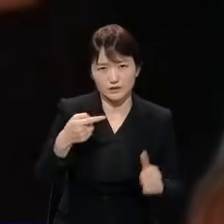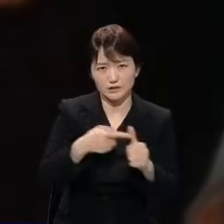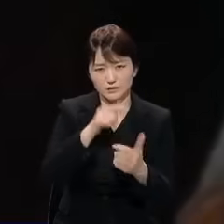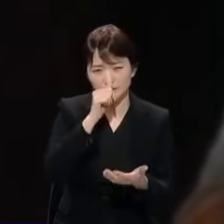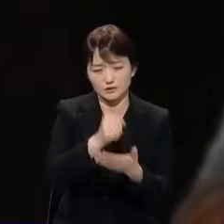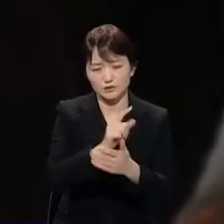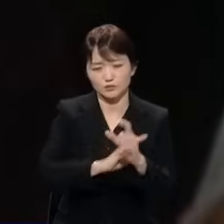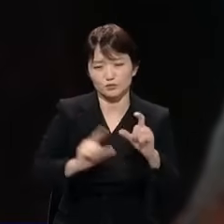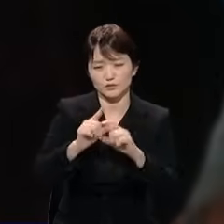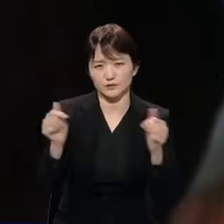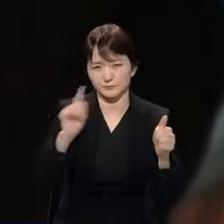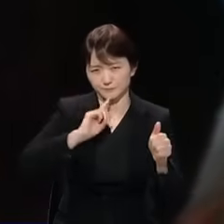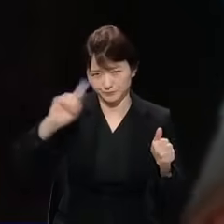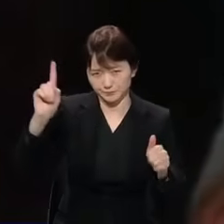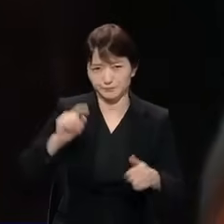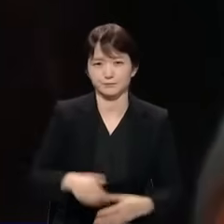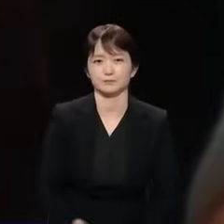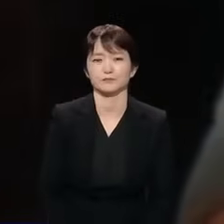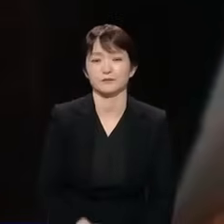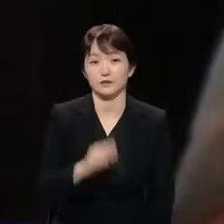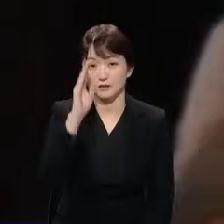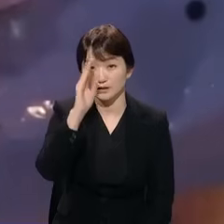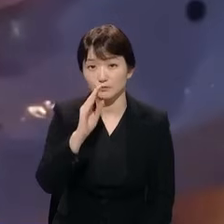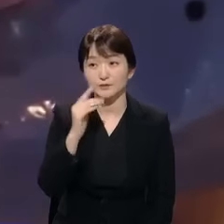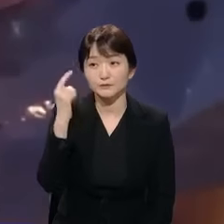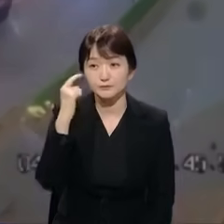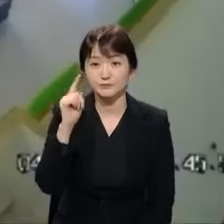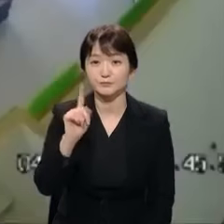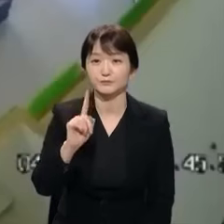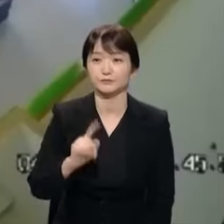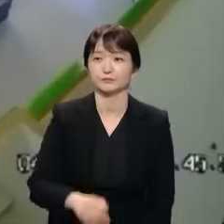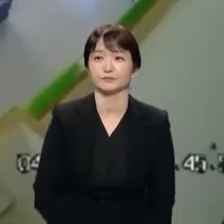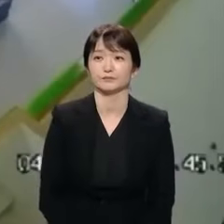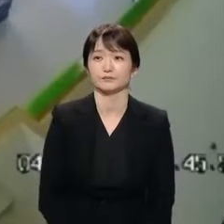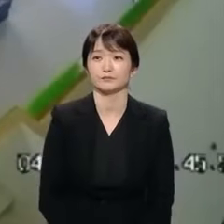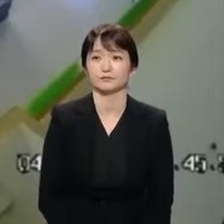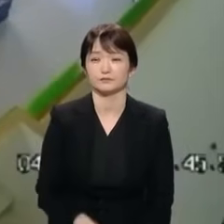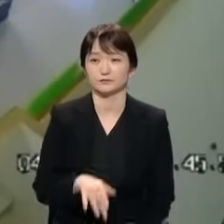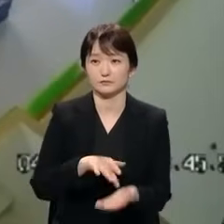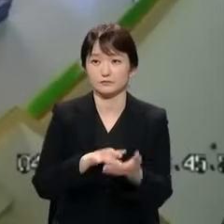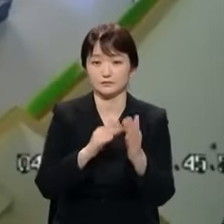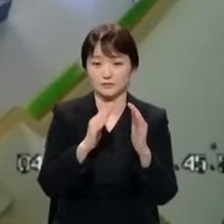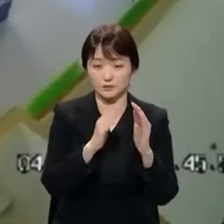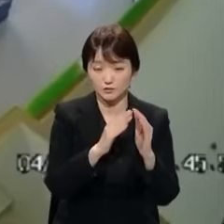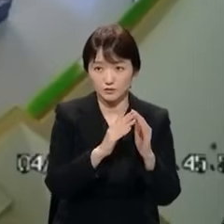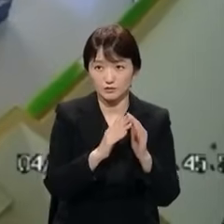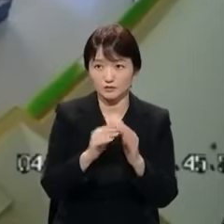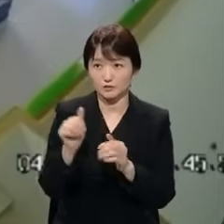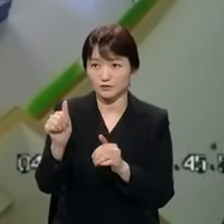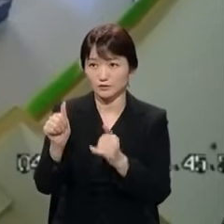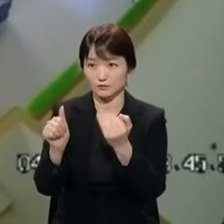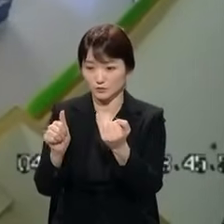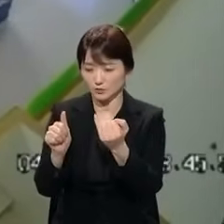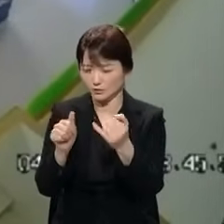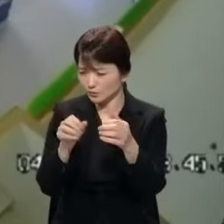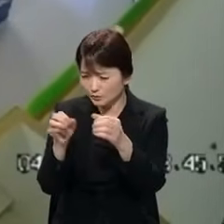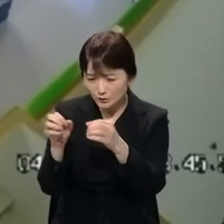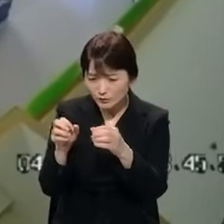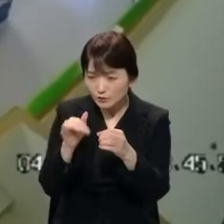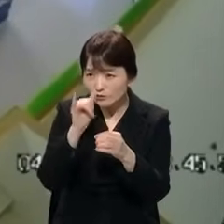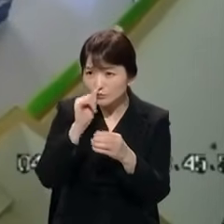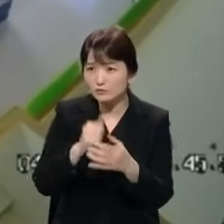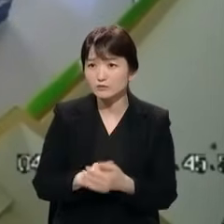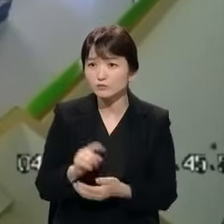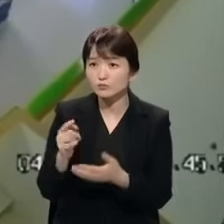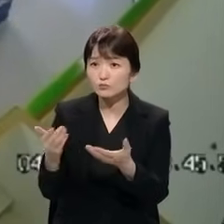됐습니다. 자, 다음은 브라질로 가보시죠. 네, 약국 한 구석에서 두 남녀가 이야기를 나누고 있습니다.